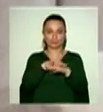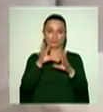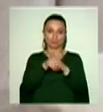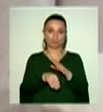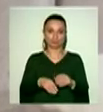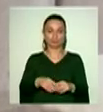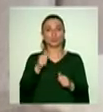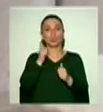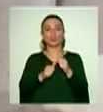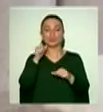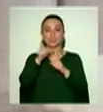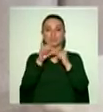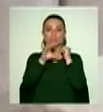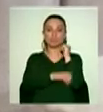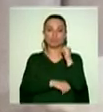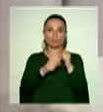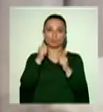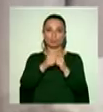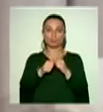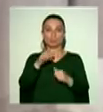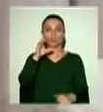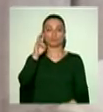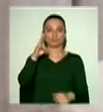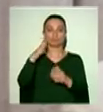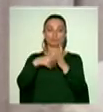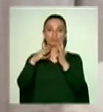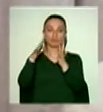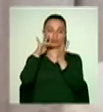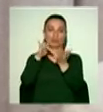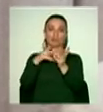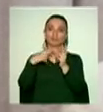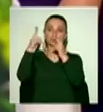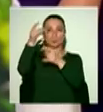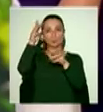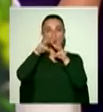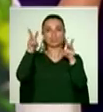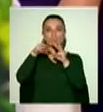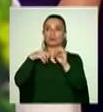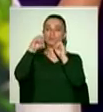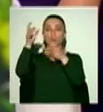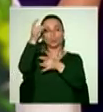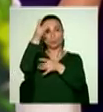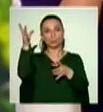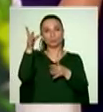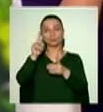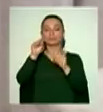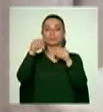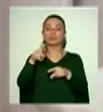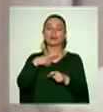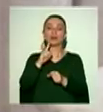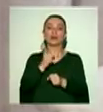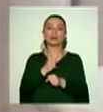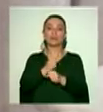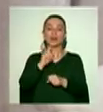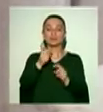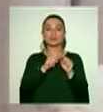ჩემს კურსელებთან ერთად. ყოველი წლის ბოლოს მათთან ერთად მოლდოვაში ვბრუნდებოდი და კულტურის სამინისტროს ვაბარებდით